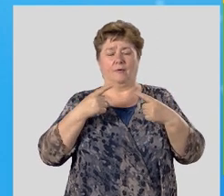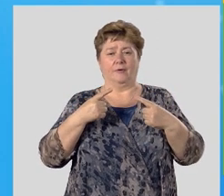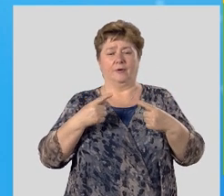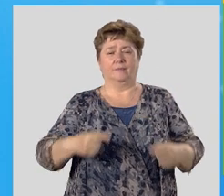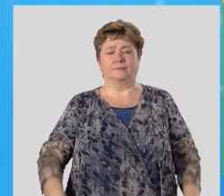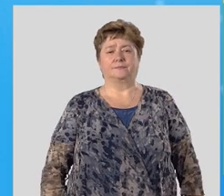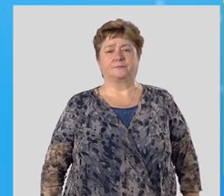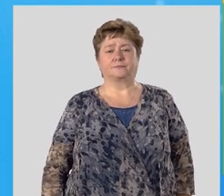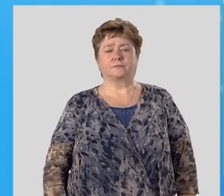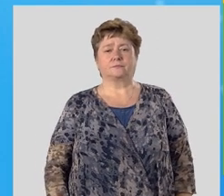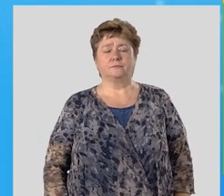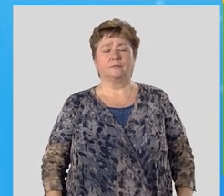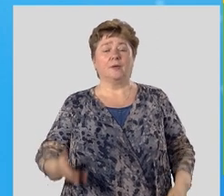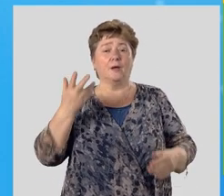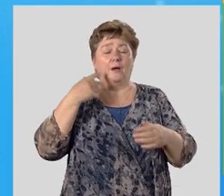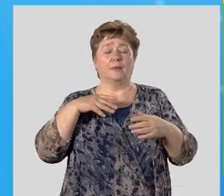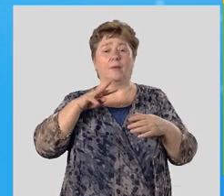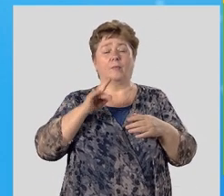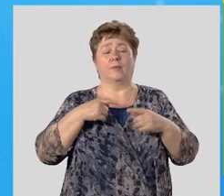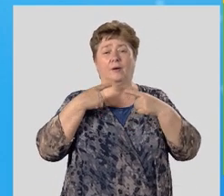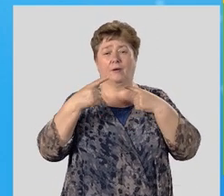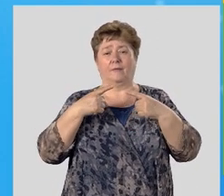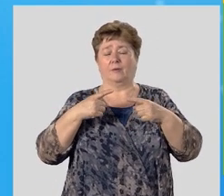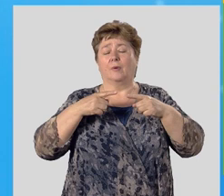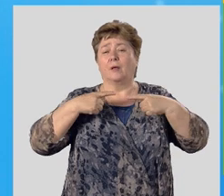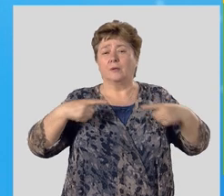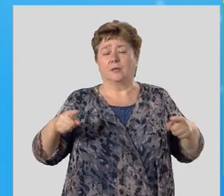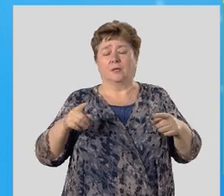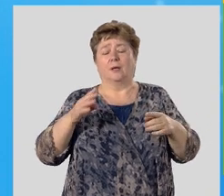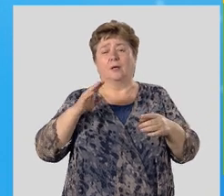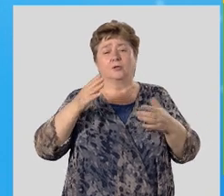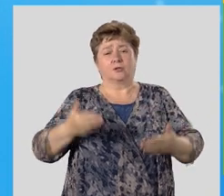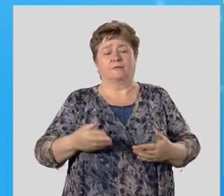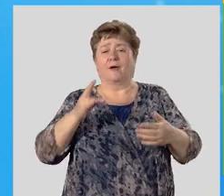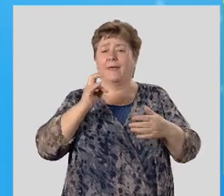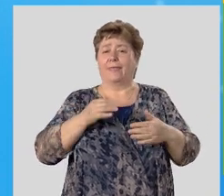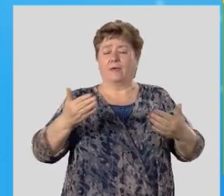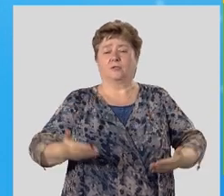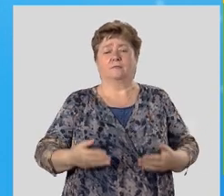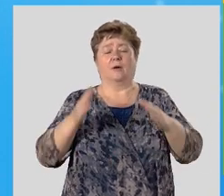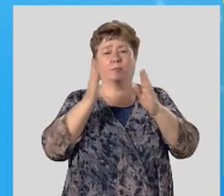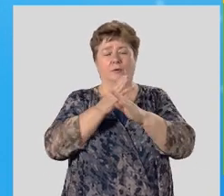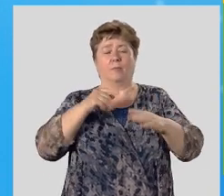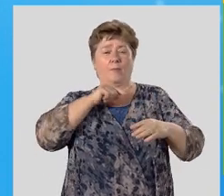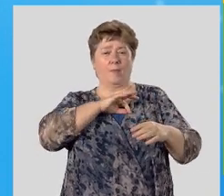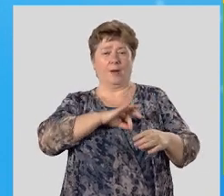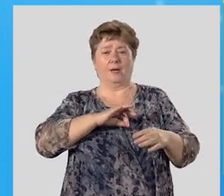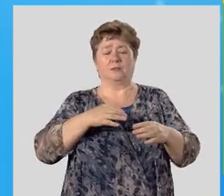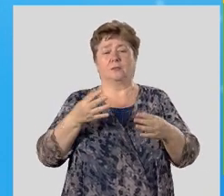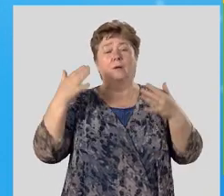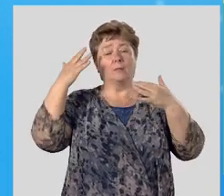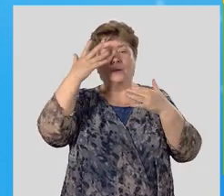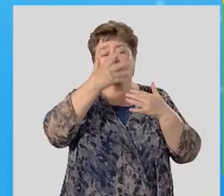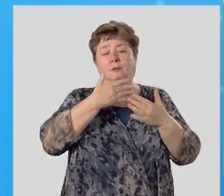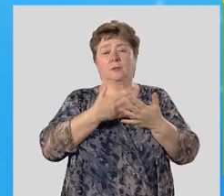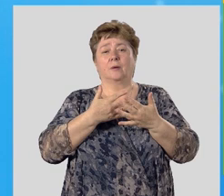поговорим. Когда мы говорим об отличиях живой и неживой природы, полезно